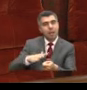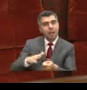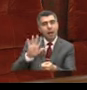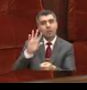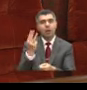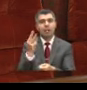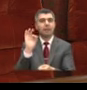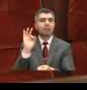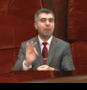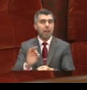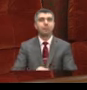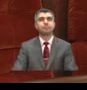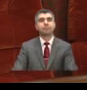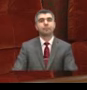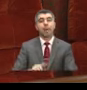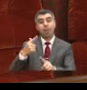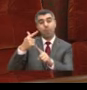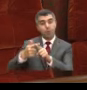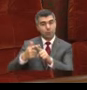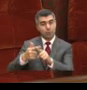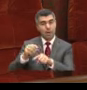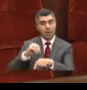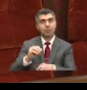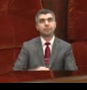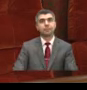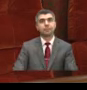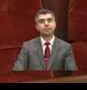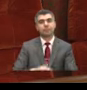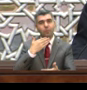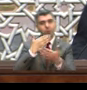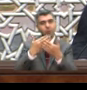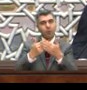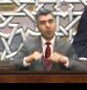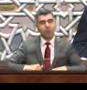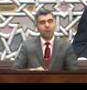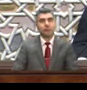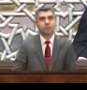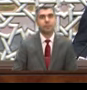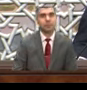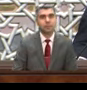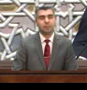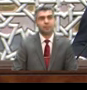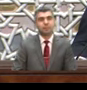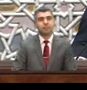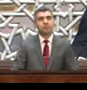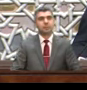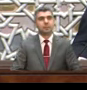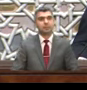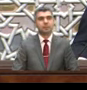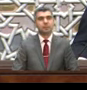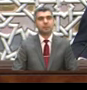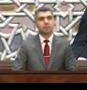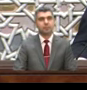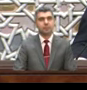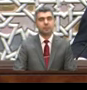35%. ايضا خصنا نعتمدوا. شكرا سيد الوزير، انتهى الوقت. سيد النائب المحترم للتعقيب، تفضلوا،